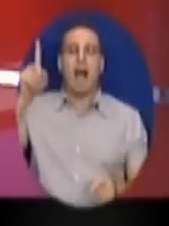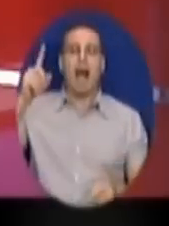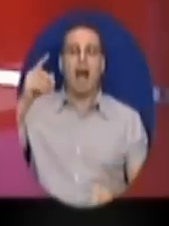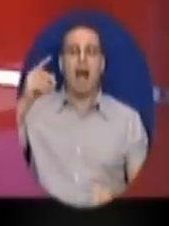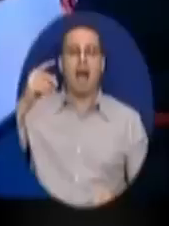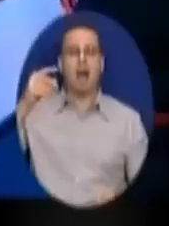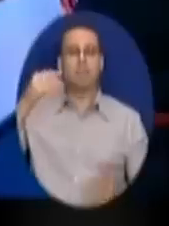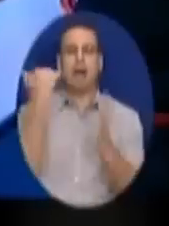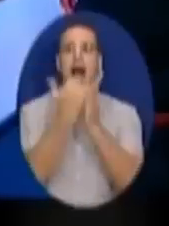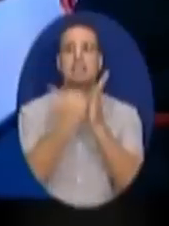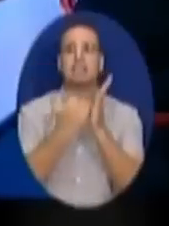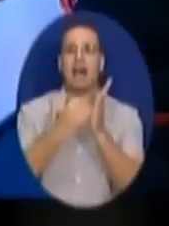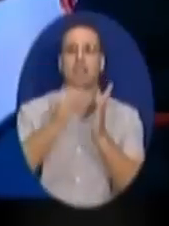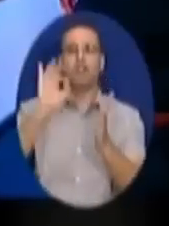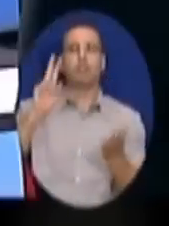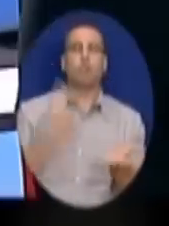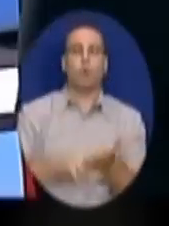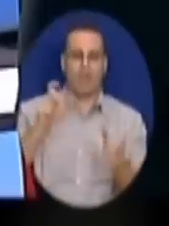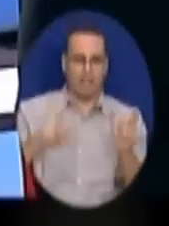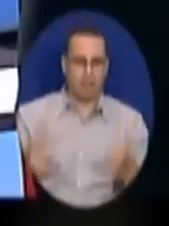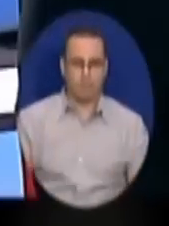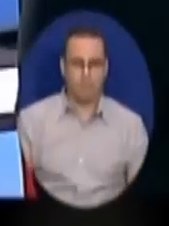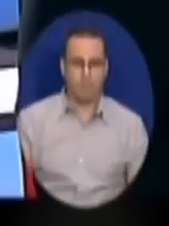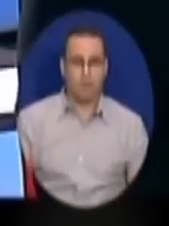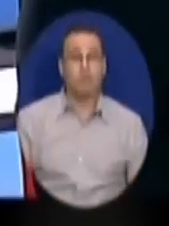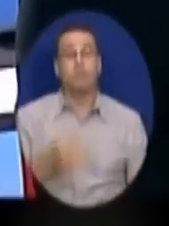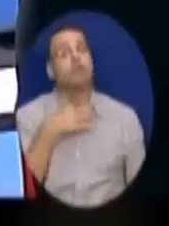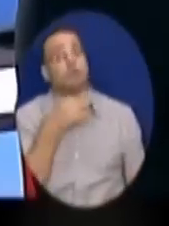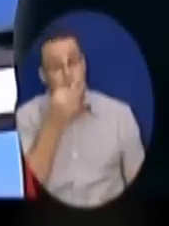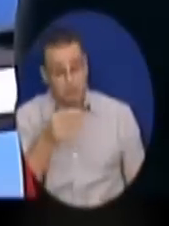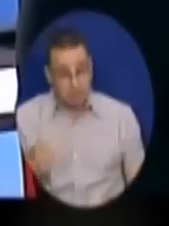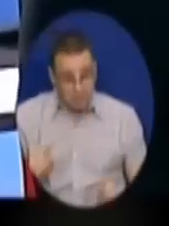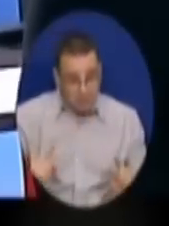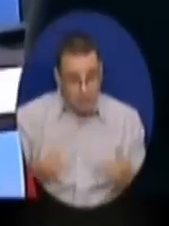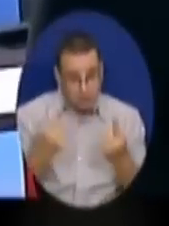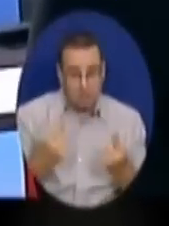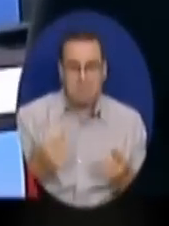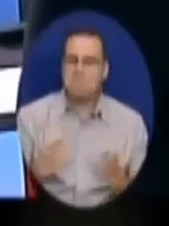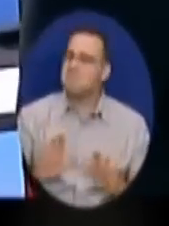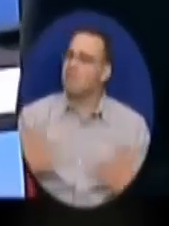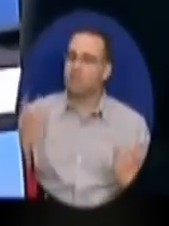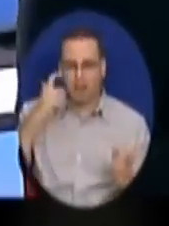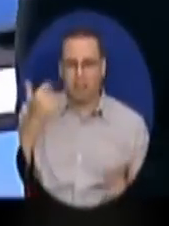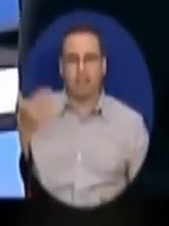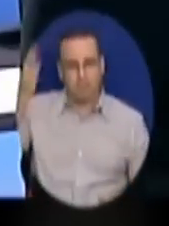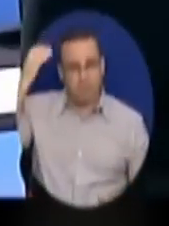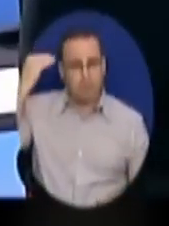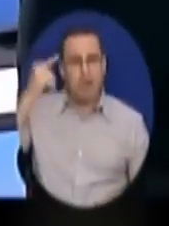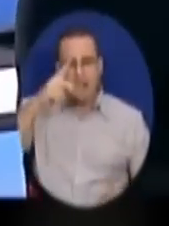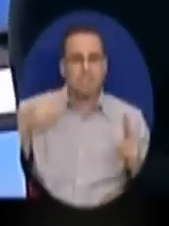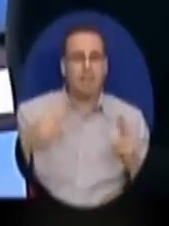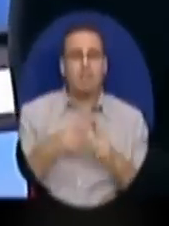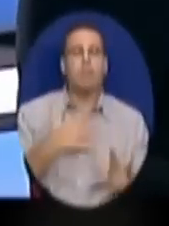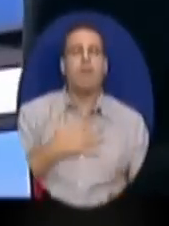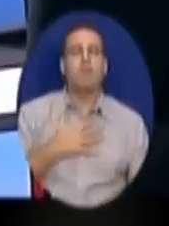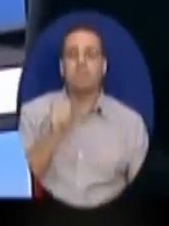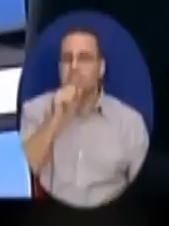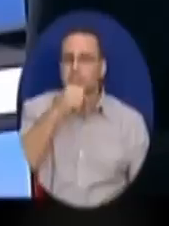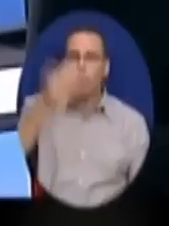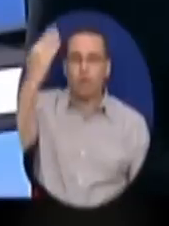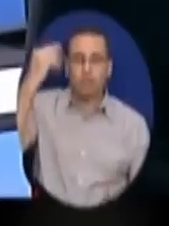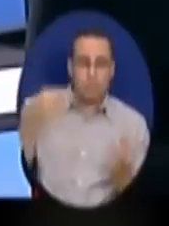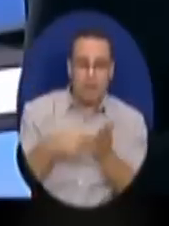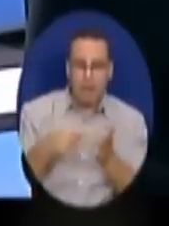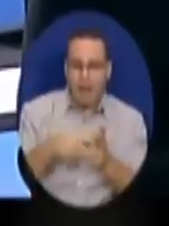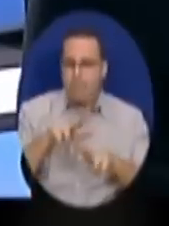לדעתך זה השאלה אי אפשר לדעת כיום אי אפשר לדעת היו מקרים בתולדות צרפת צרפתים אוהבים היסטוריה שבהם